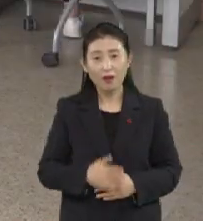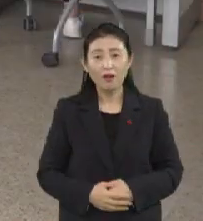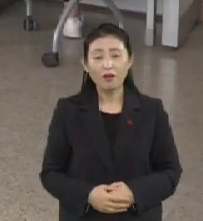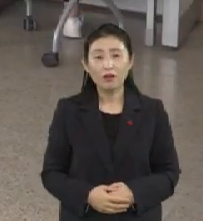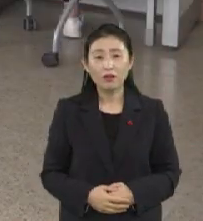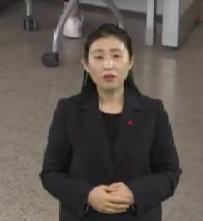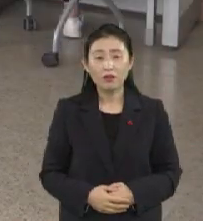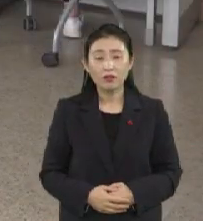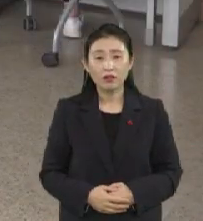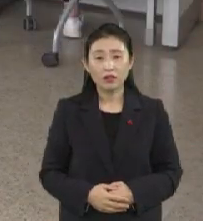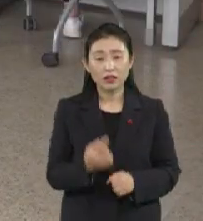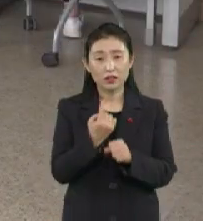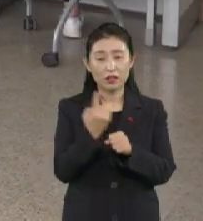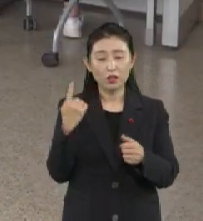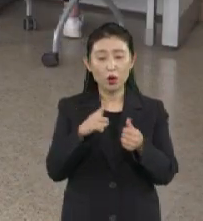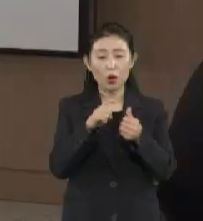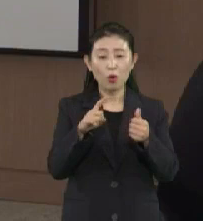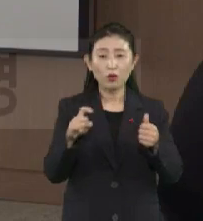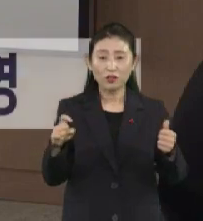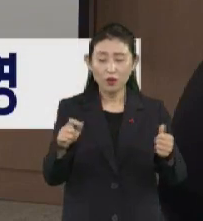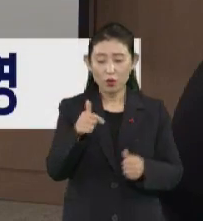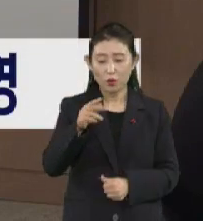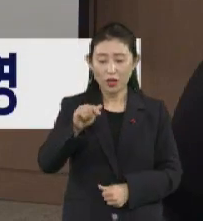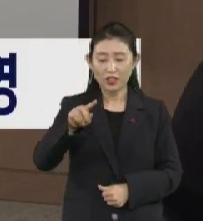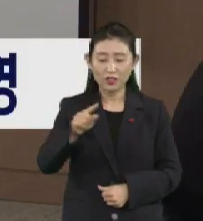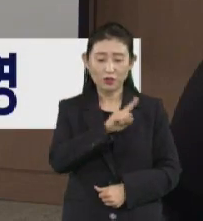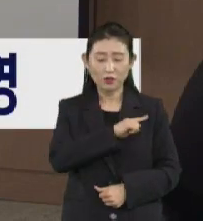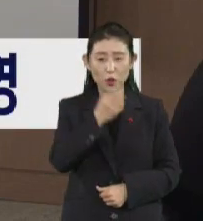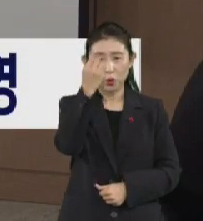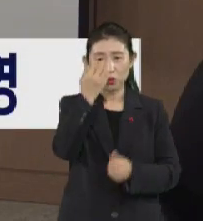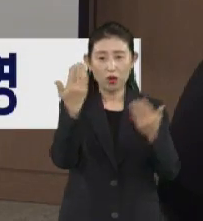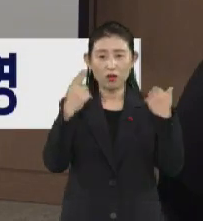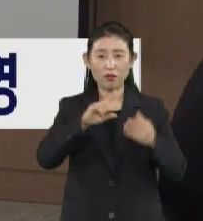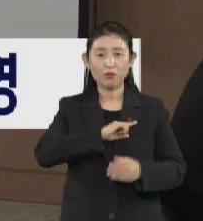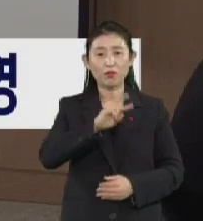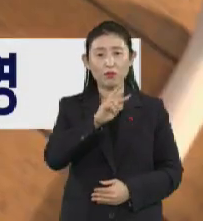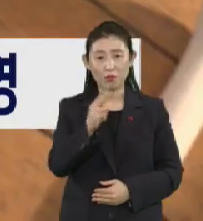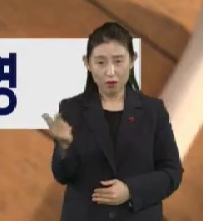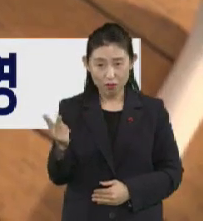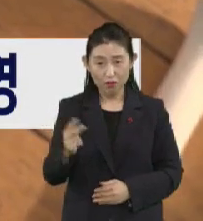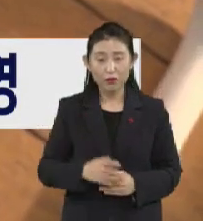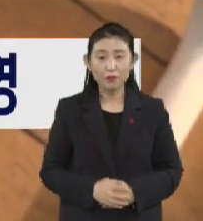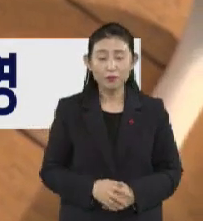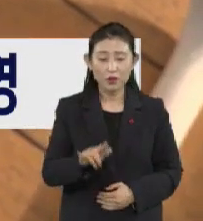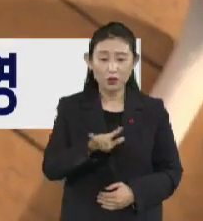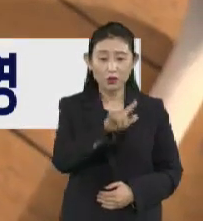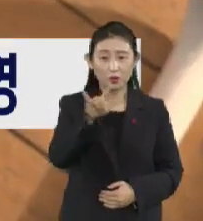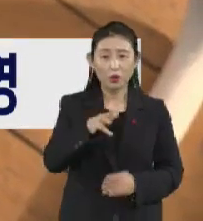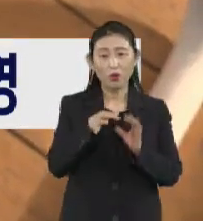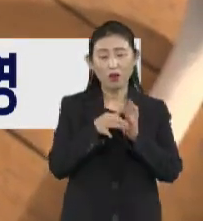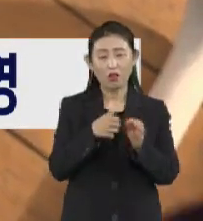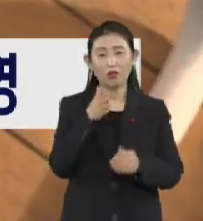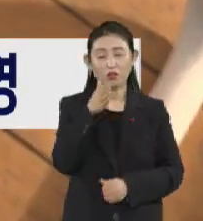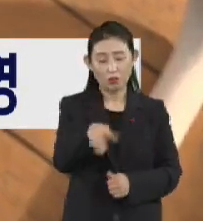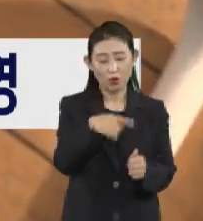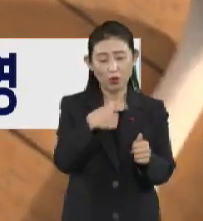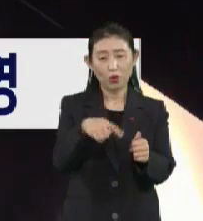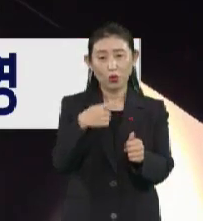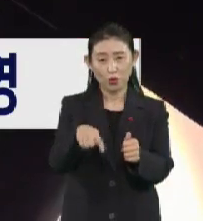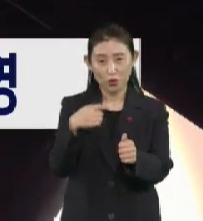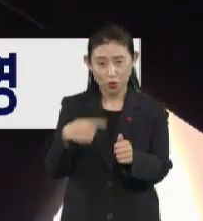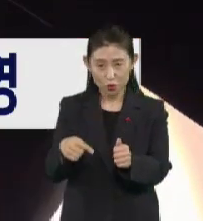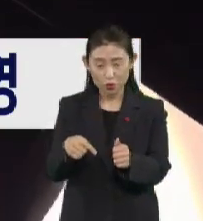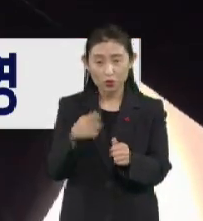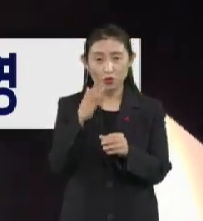충남 드론항공고는 지난해 홍성 광천 제1고등학교가 교명을 변경한 곳으로 드론테크와 드론비즈 등 두 개의